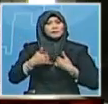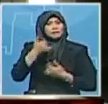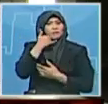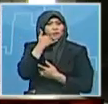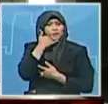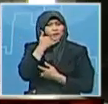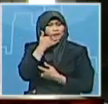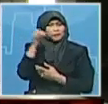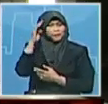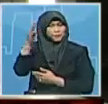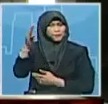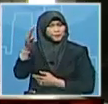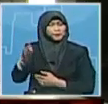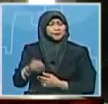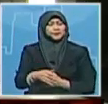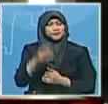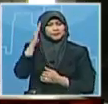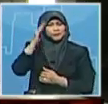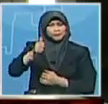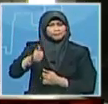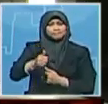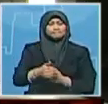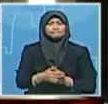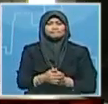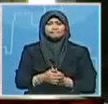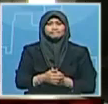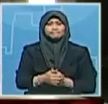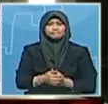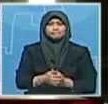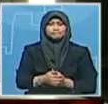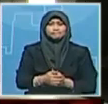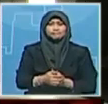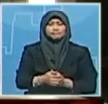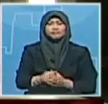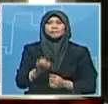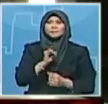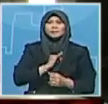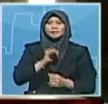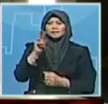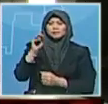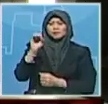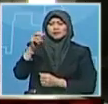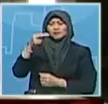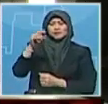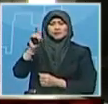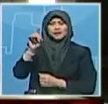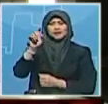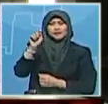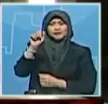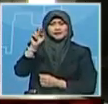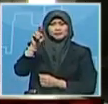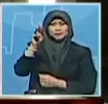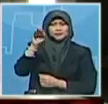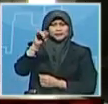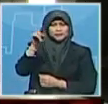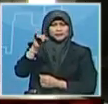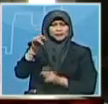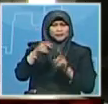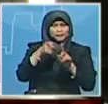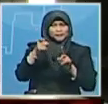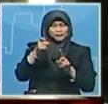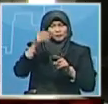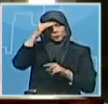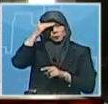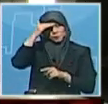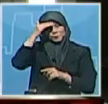Hello. Okey, Assalamualaikum. Waalaikumsalam. Siapa ya? Okey, saya Muhammad Tamizi Haji Yusof dari Johor Bahru. Dari Johor Bahru. Cik